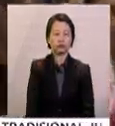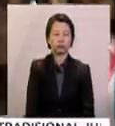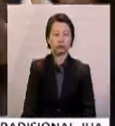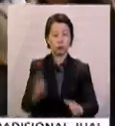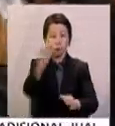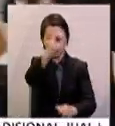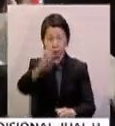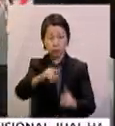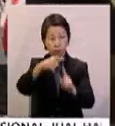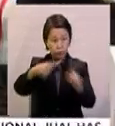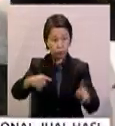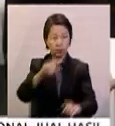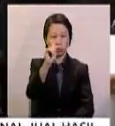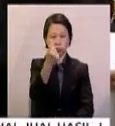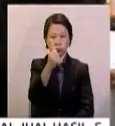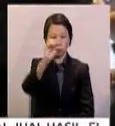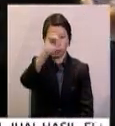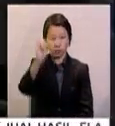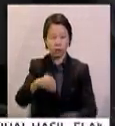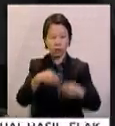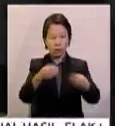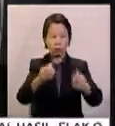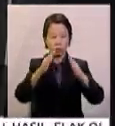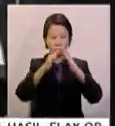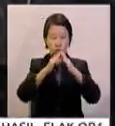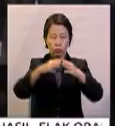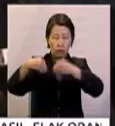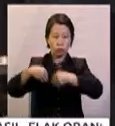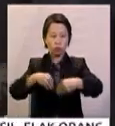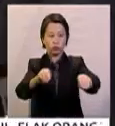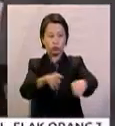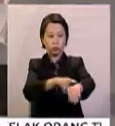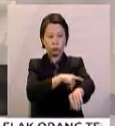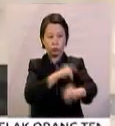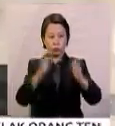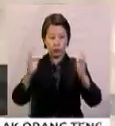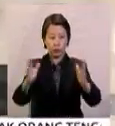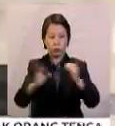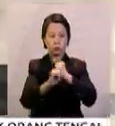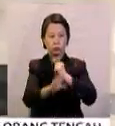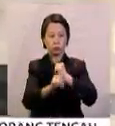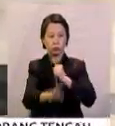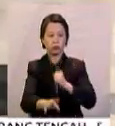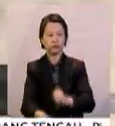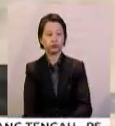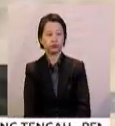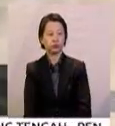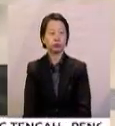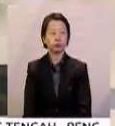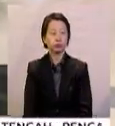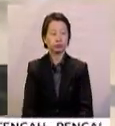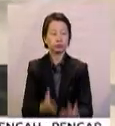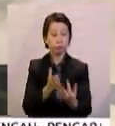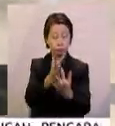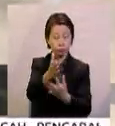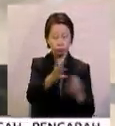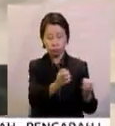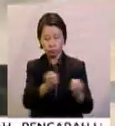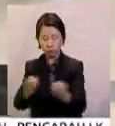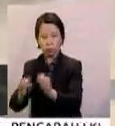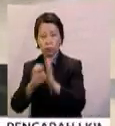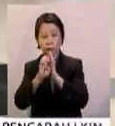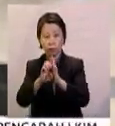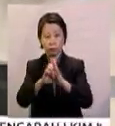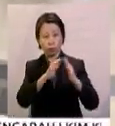Diskaun sekurang-kurangnya 10% diberi kepada rumah yang dijual sepanjang tempoh kempen. Menerusi penganjuran ekspo ini,